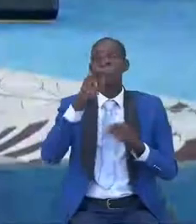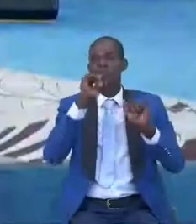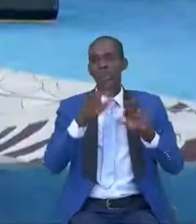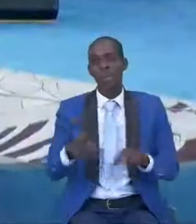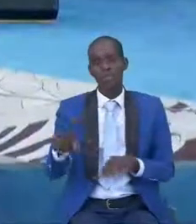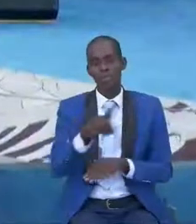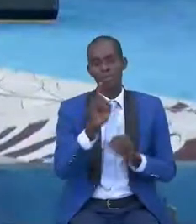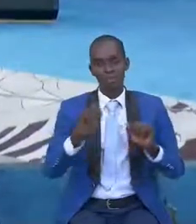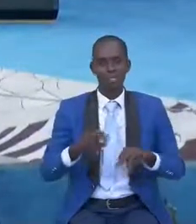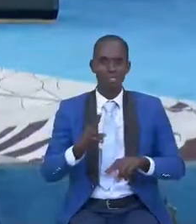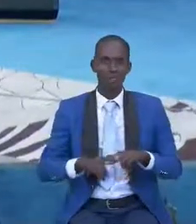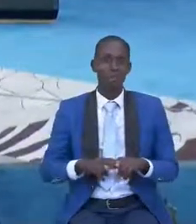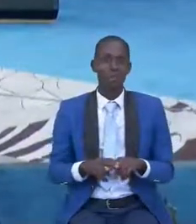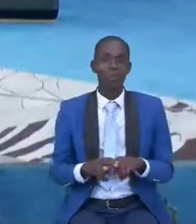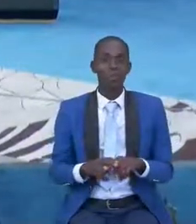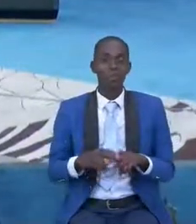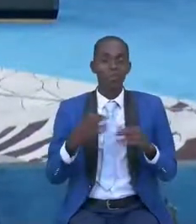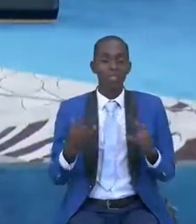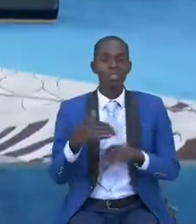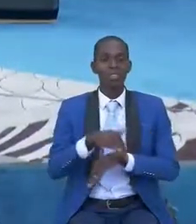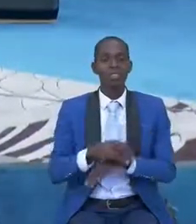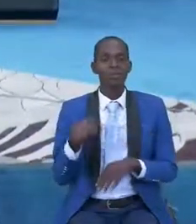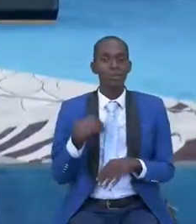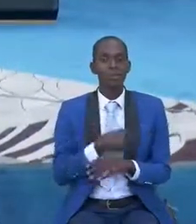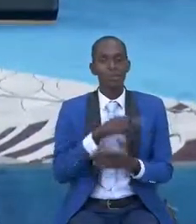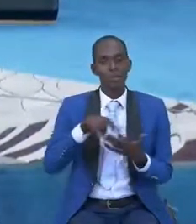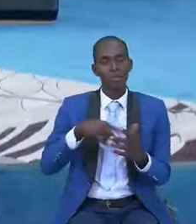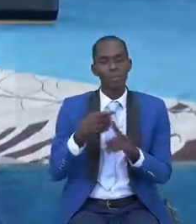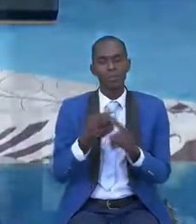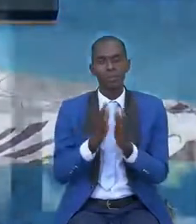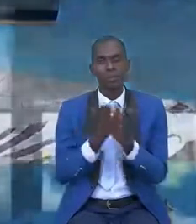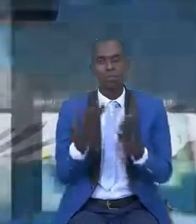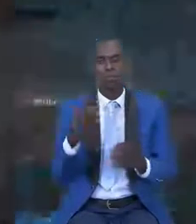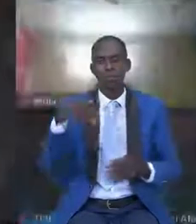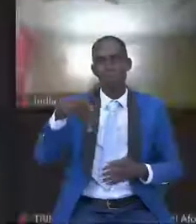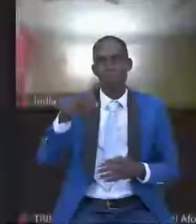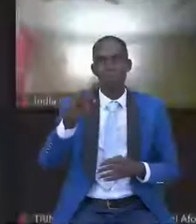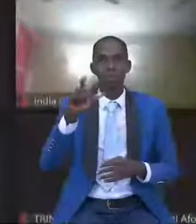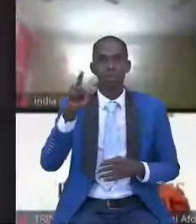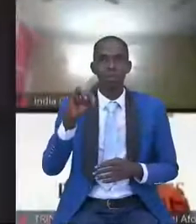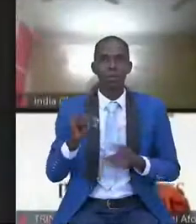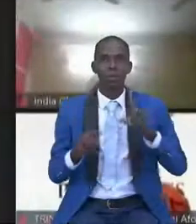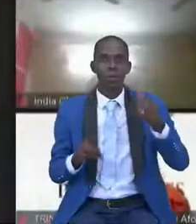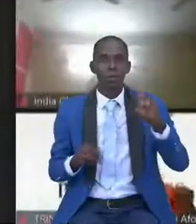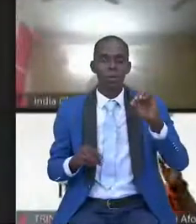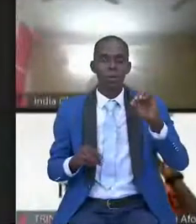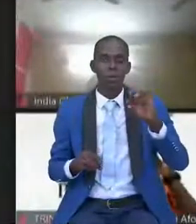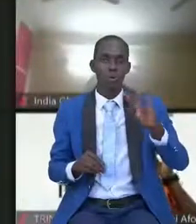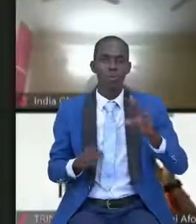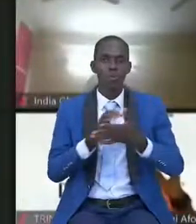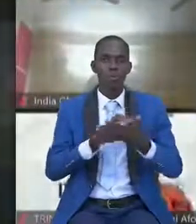que Dieu vous bénisse pour vous asseoir. Ce soir, nous considérons Psaume 107.